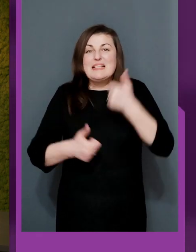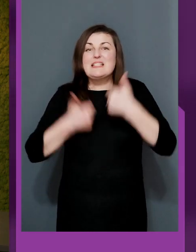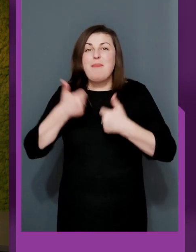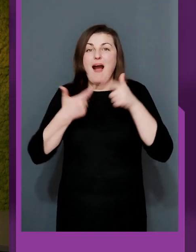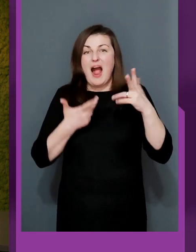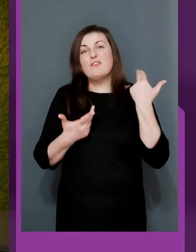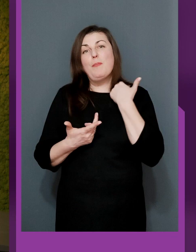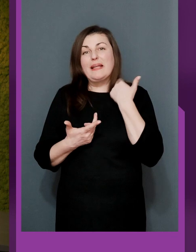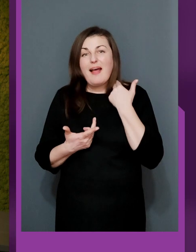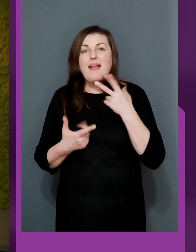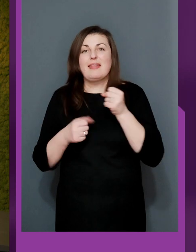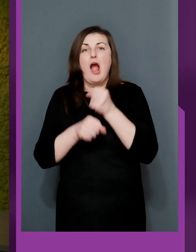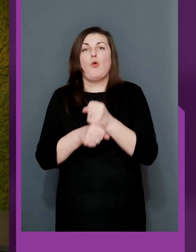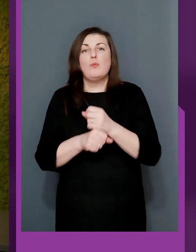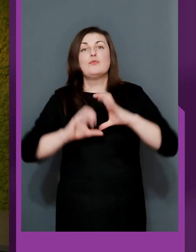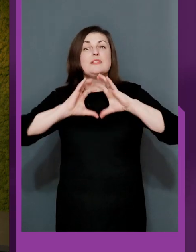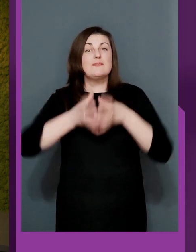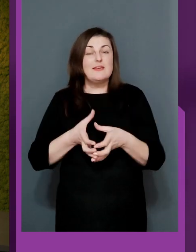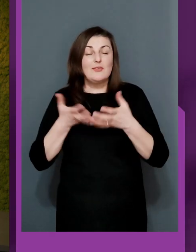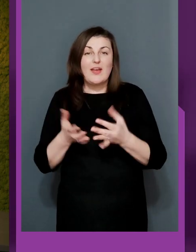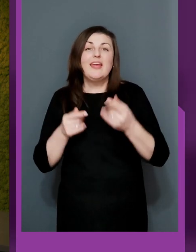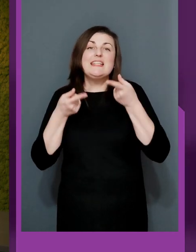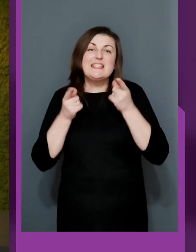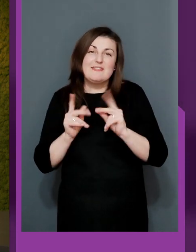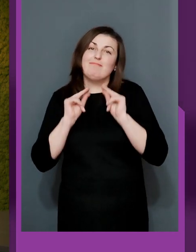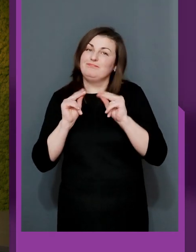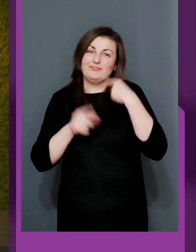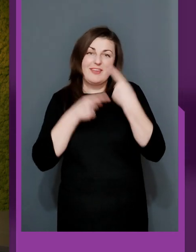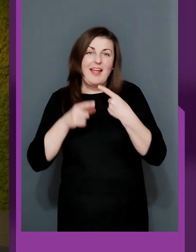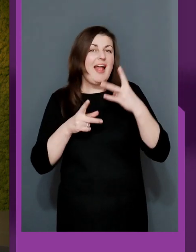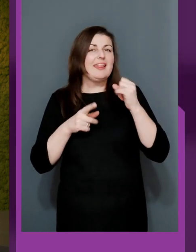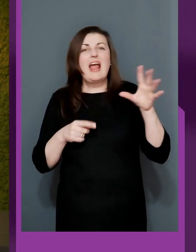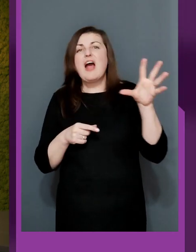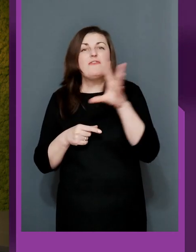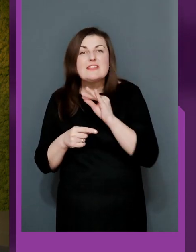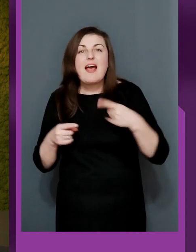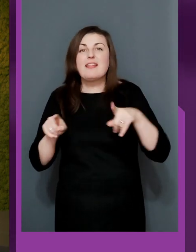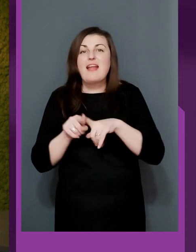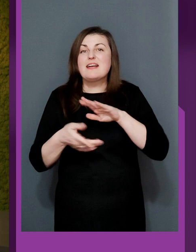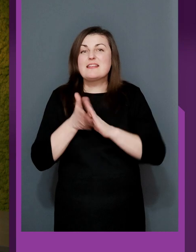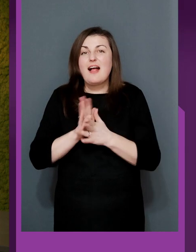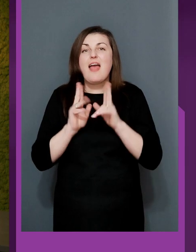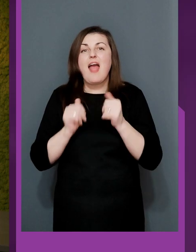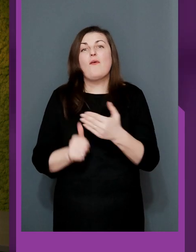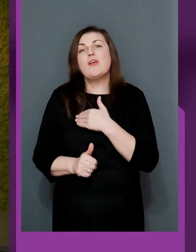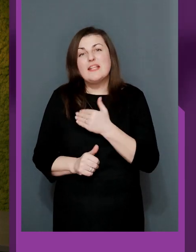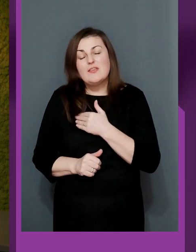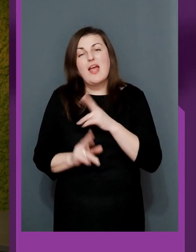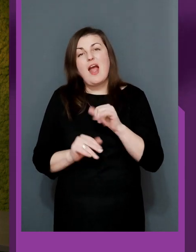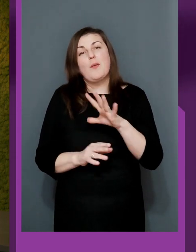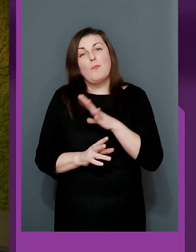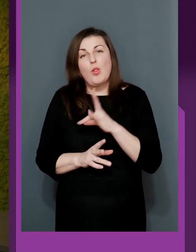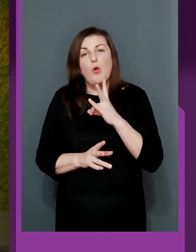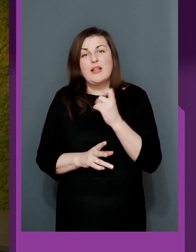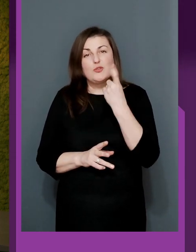кардіфі в Британії на Кубку світу Ну і дійсно відверто кажучи не все так складалося як хотілося як